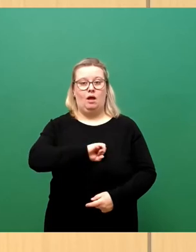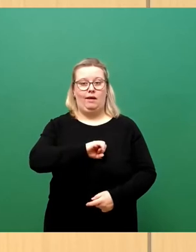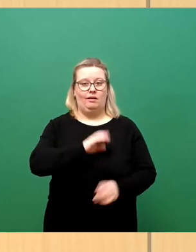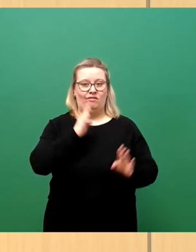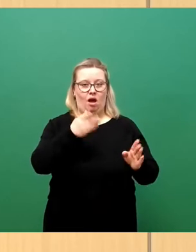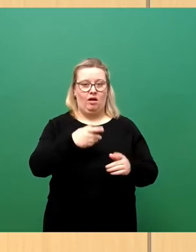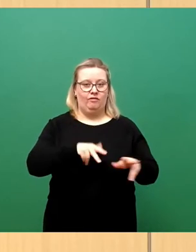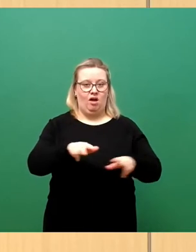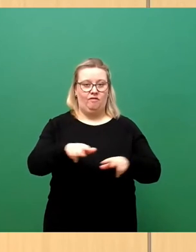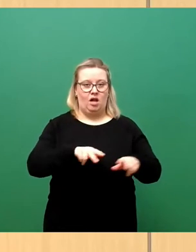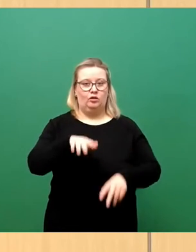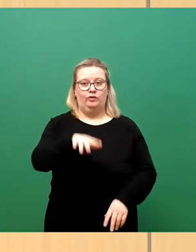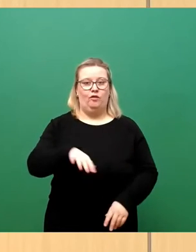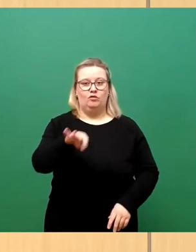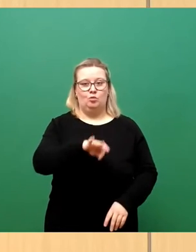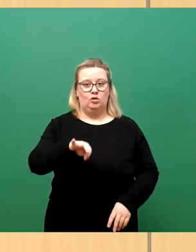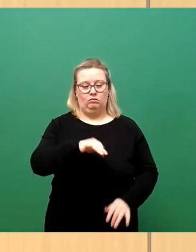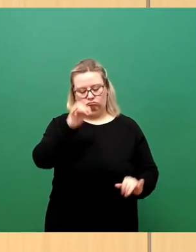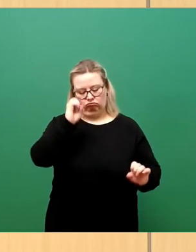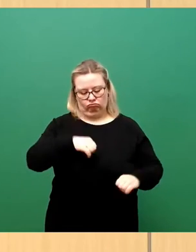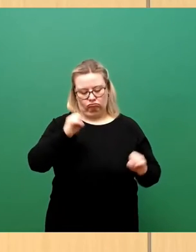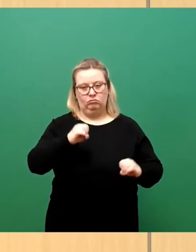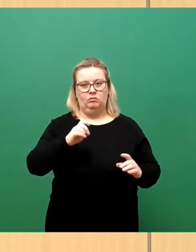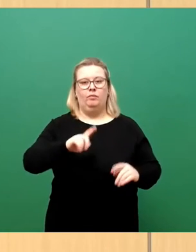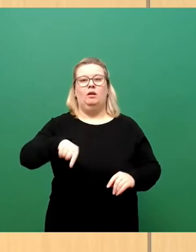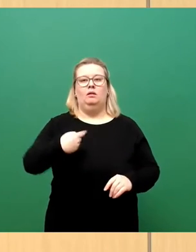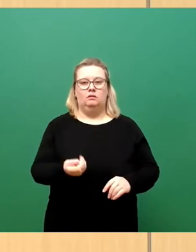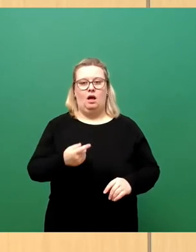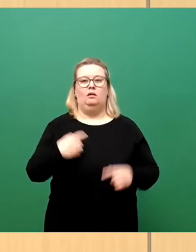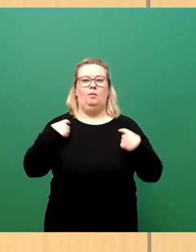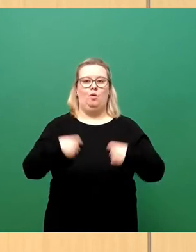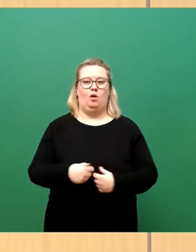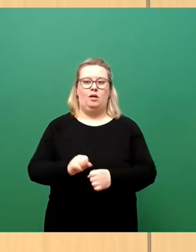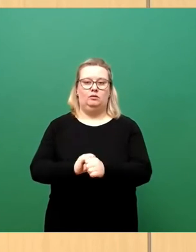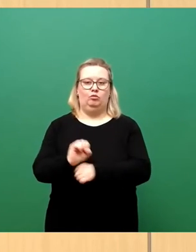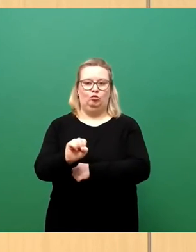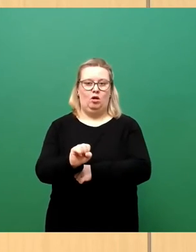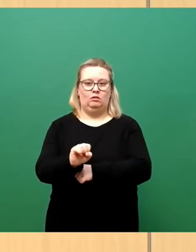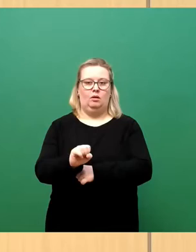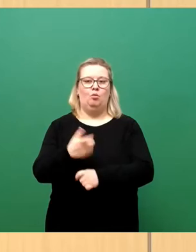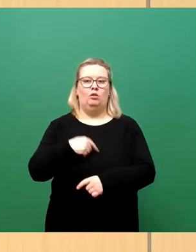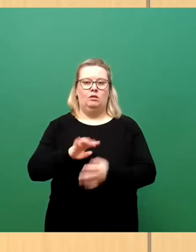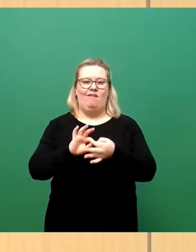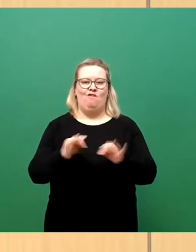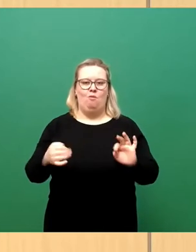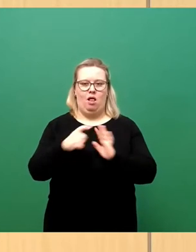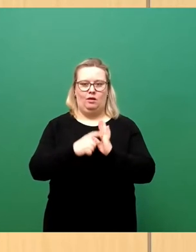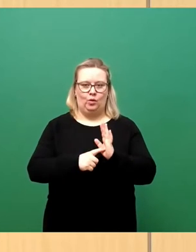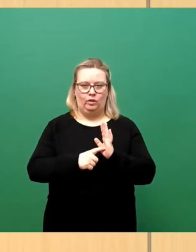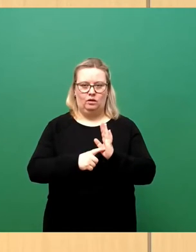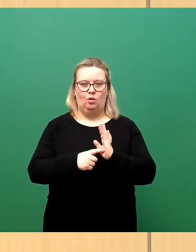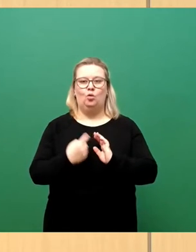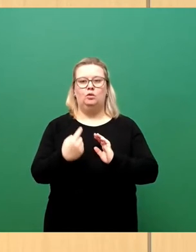diesem 15%-Antrag zu. Dann widersprach der OB dem Beschluss aus formalen Gründen und brachte selbst wiederum